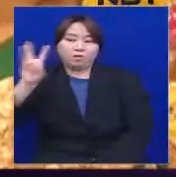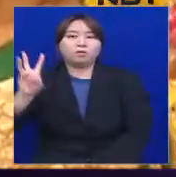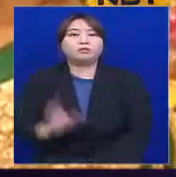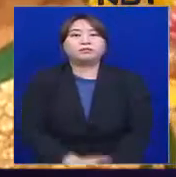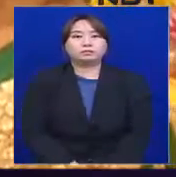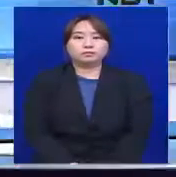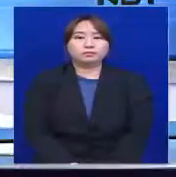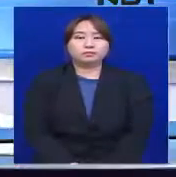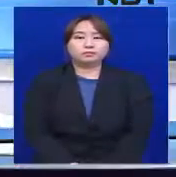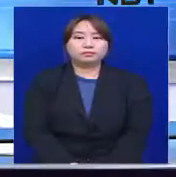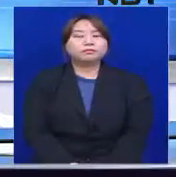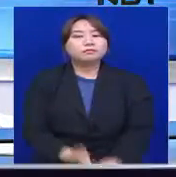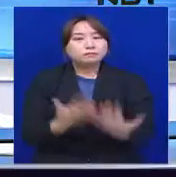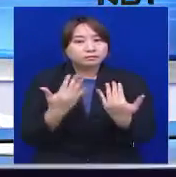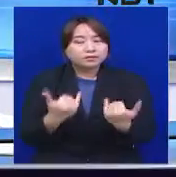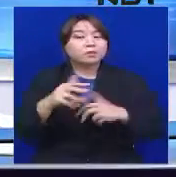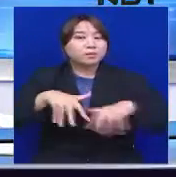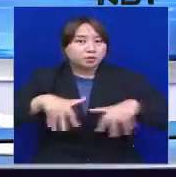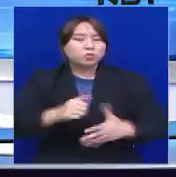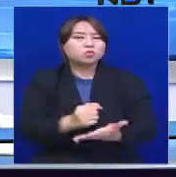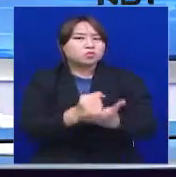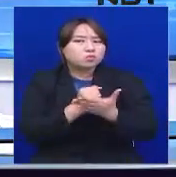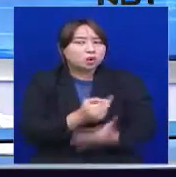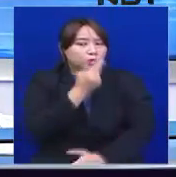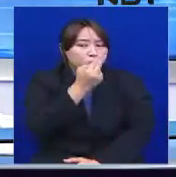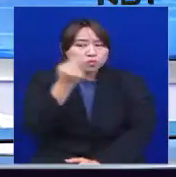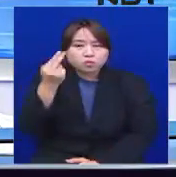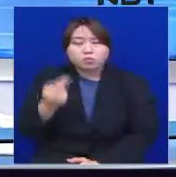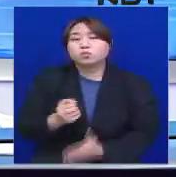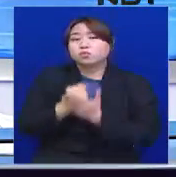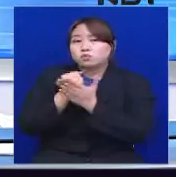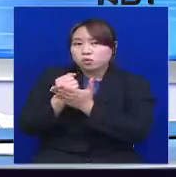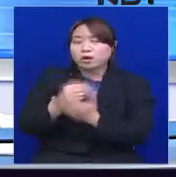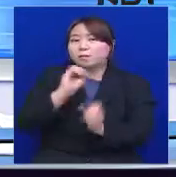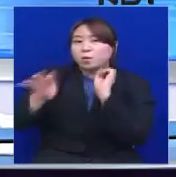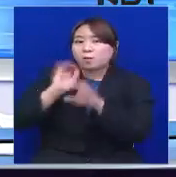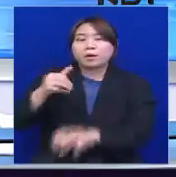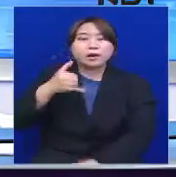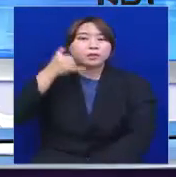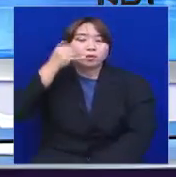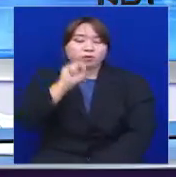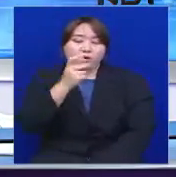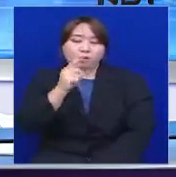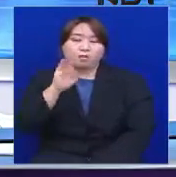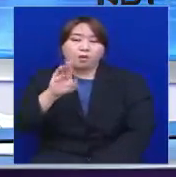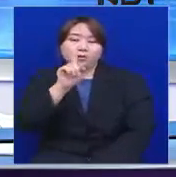ครับดังนั้นนะคะประชาชนก็ช่วยเป็นหูเป็นตาให้กับเจ้าหน้าที่ด้วยนะคะแจ้งได้ที่สายด่วนสคบ 1166นะ